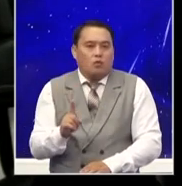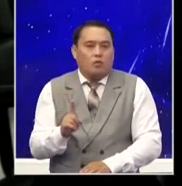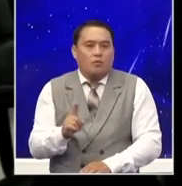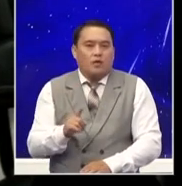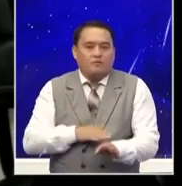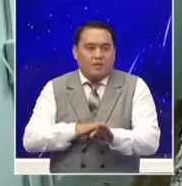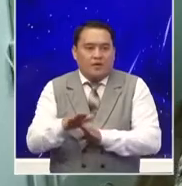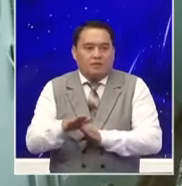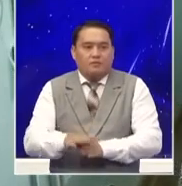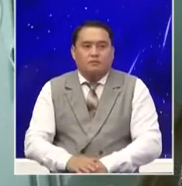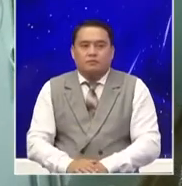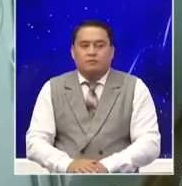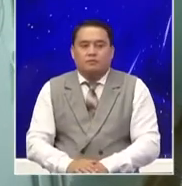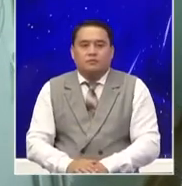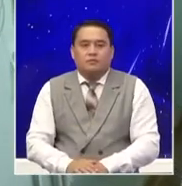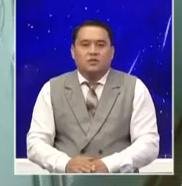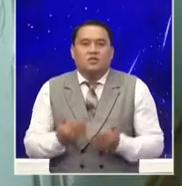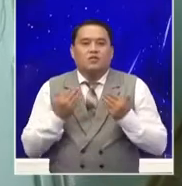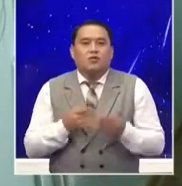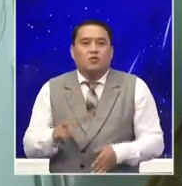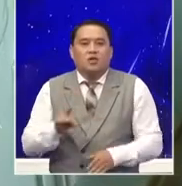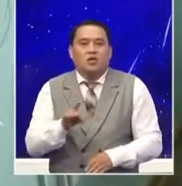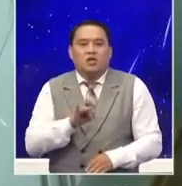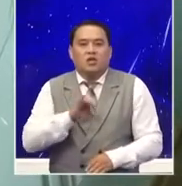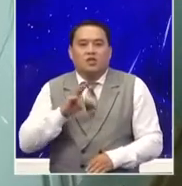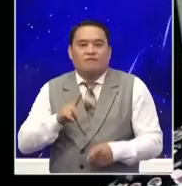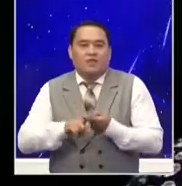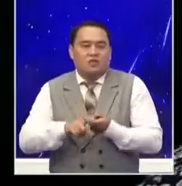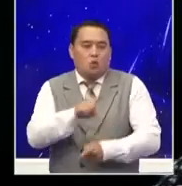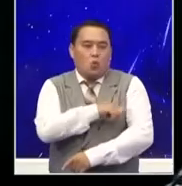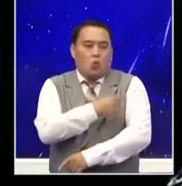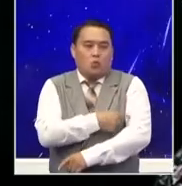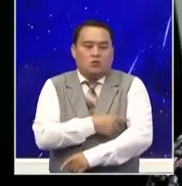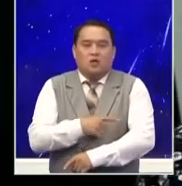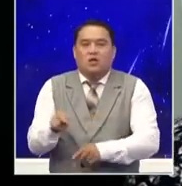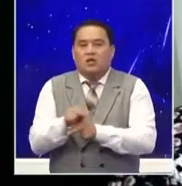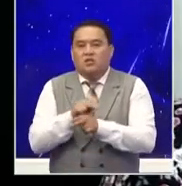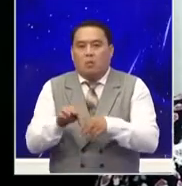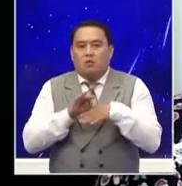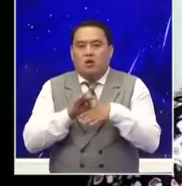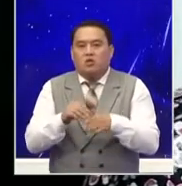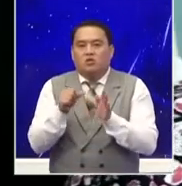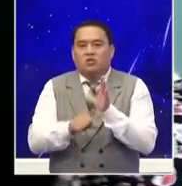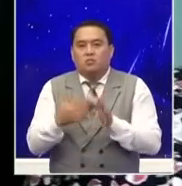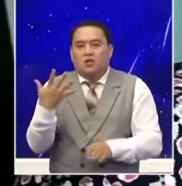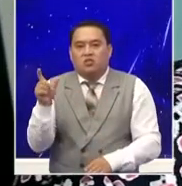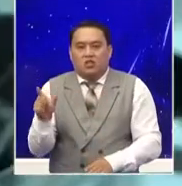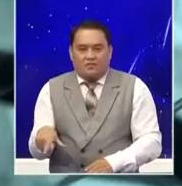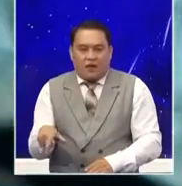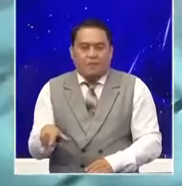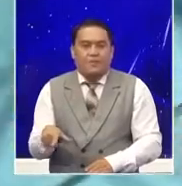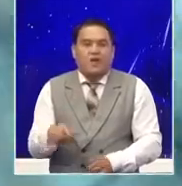ее выполнили. В настоящее время в регионе в инфекционных отделениях клиник на стационарном лечении находится 65 человек.